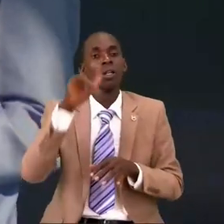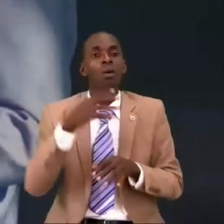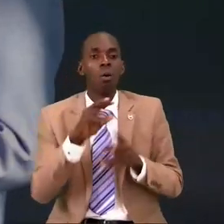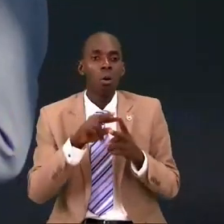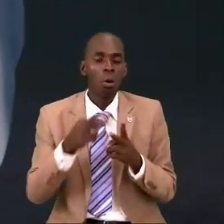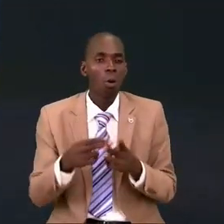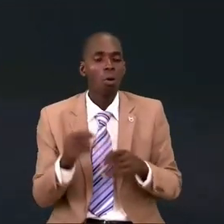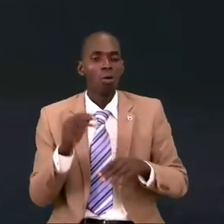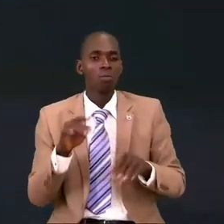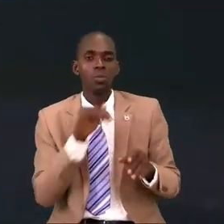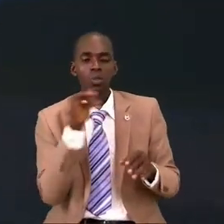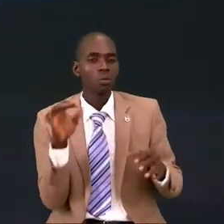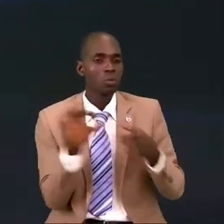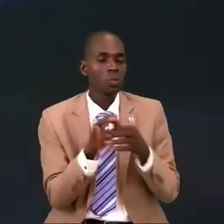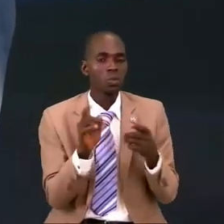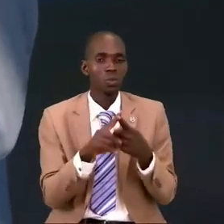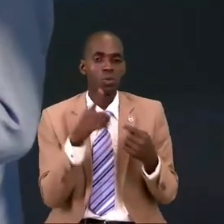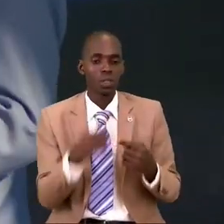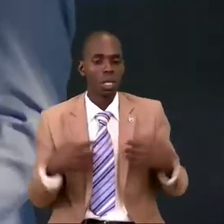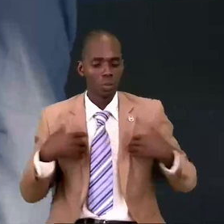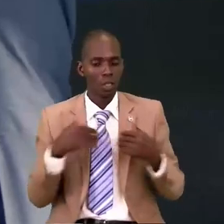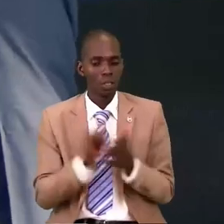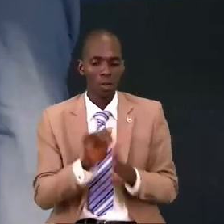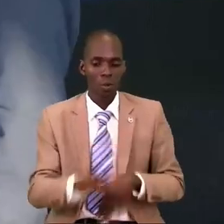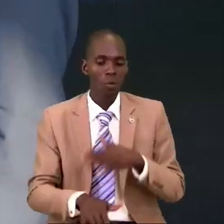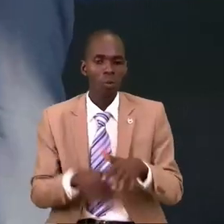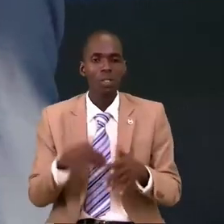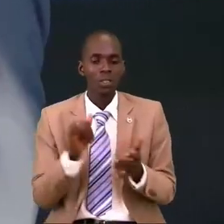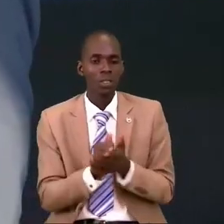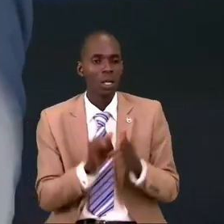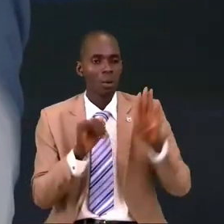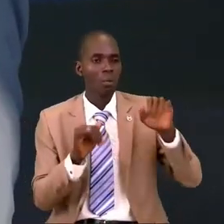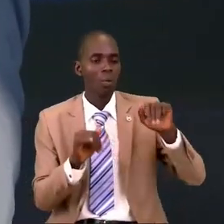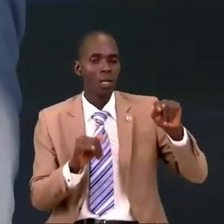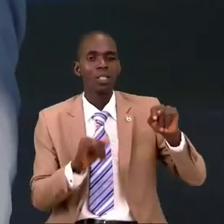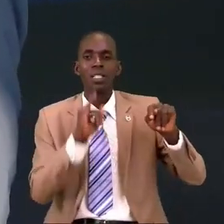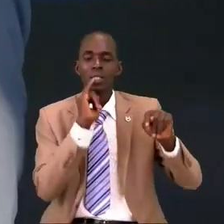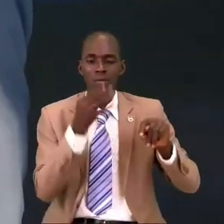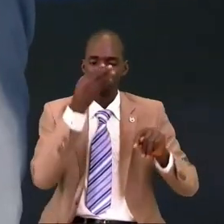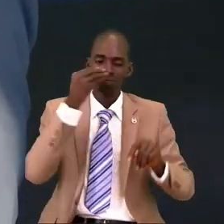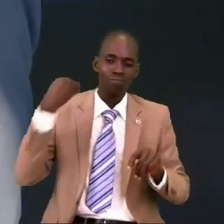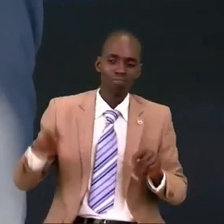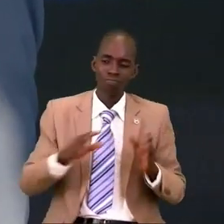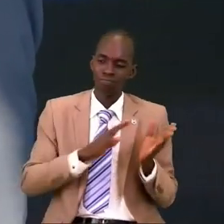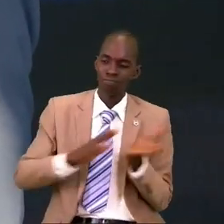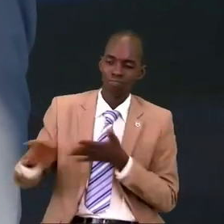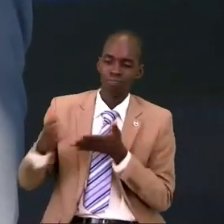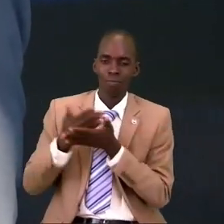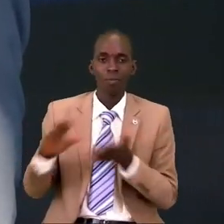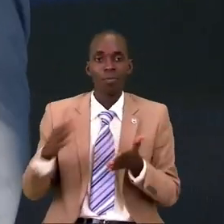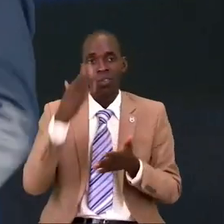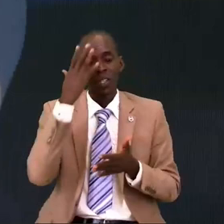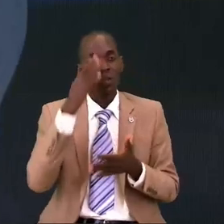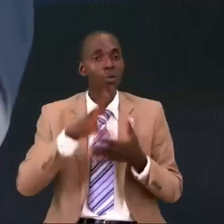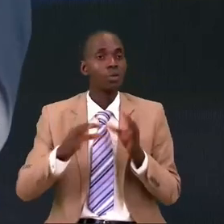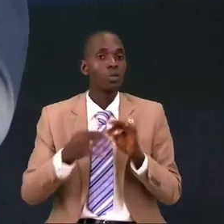au milieu. Elles sont, vous voyez, ceux qui racontent les fables nous disent que c'est pourquoi les chauves-souris ne sortent